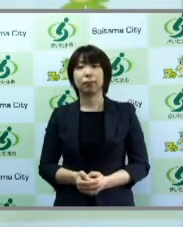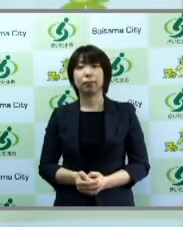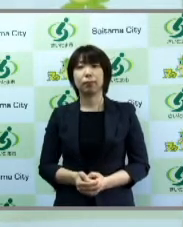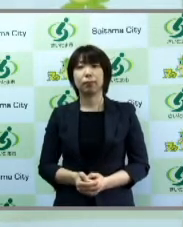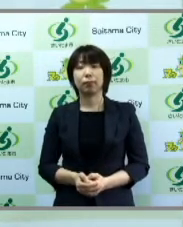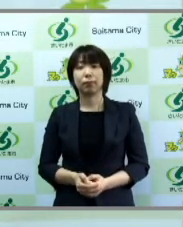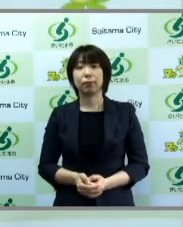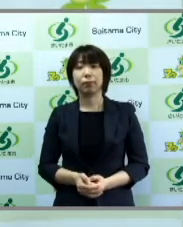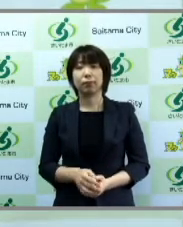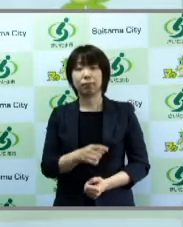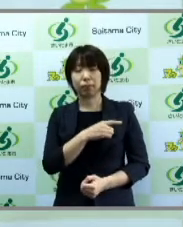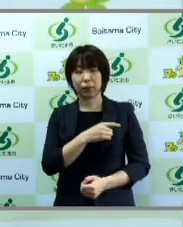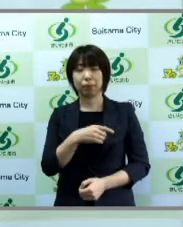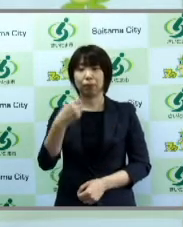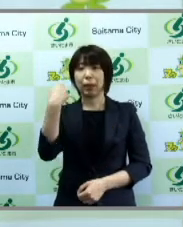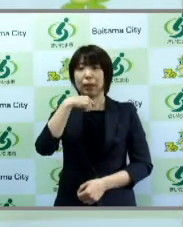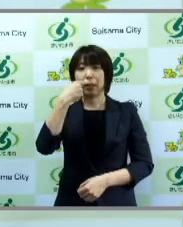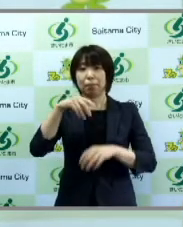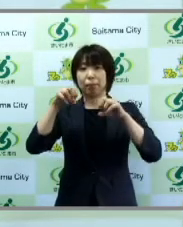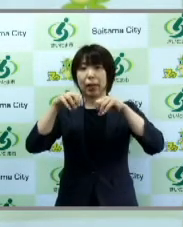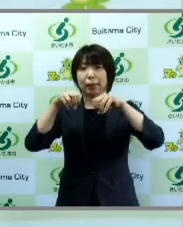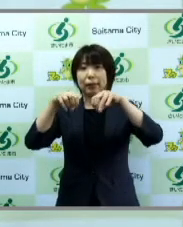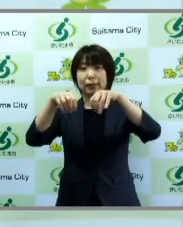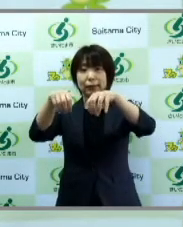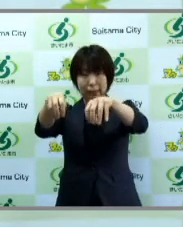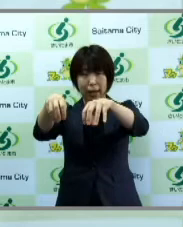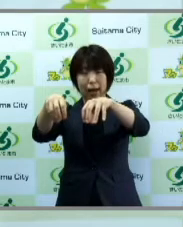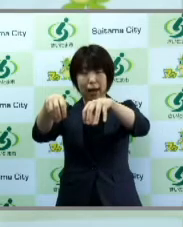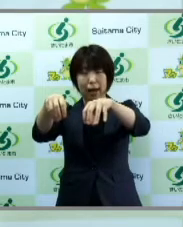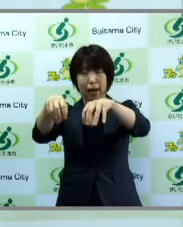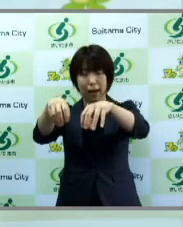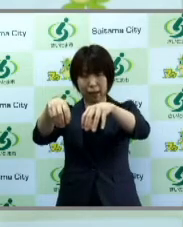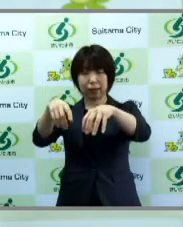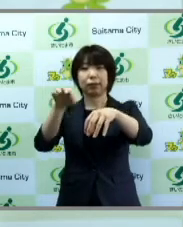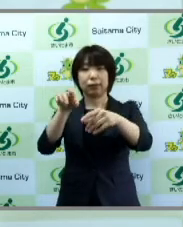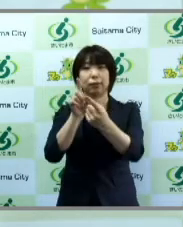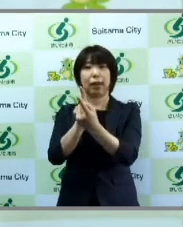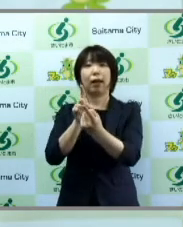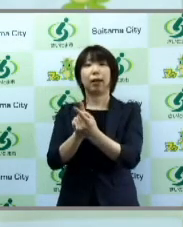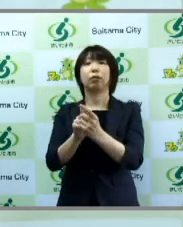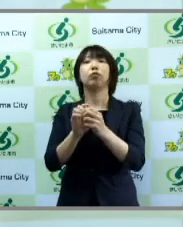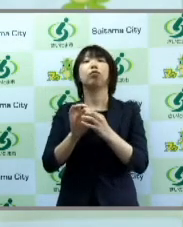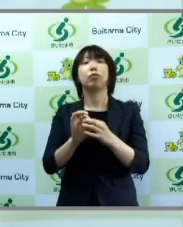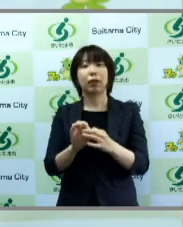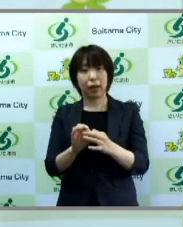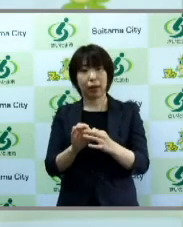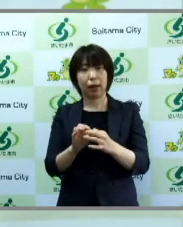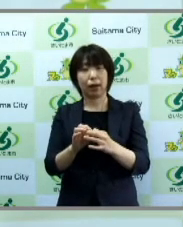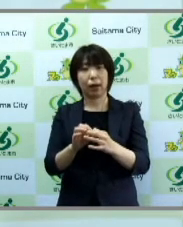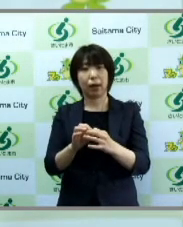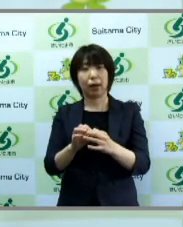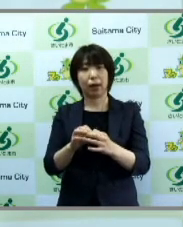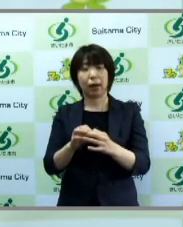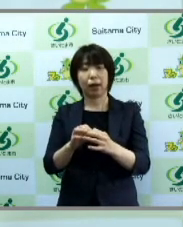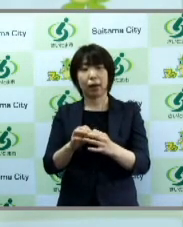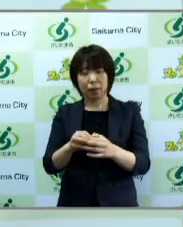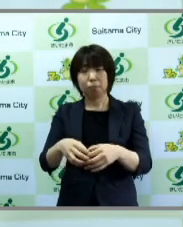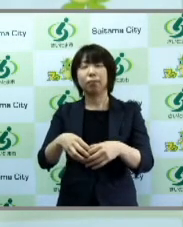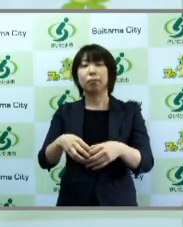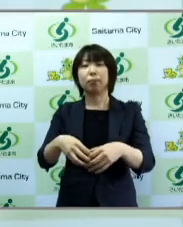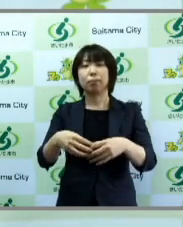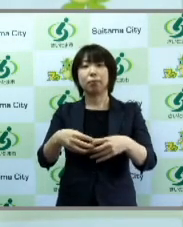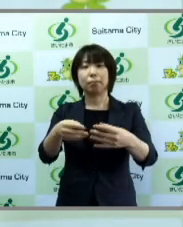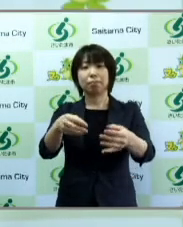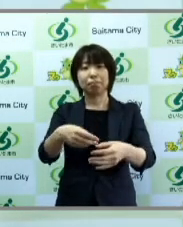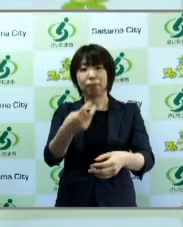まず難民の対策の件なんですけれども、はい、一応申し込みは明日まで延長も考